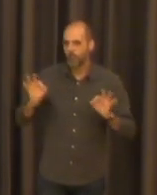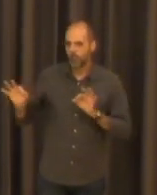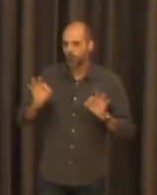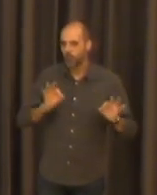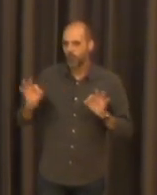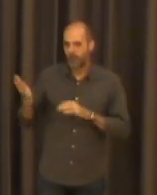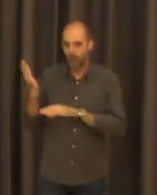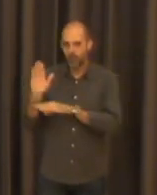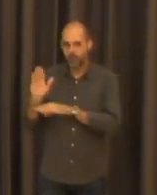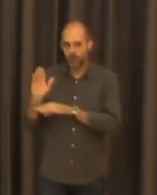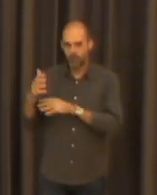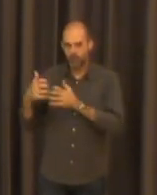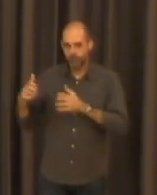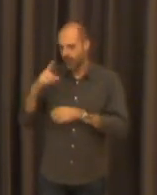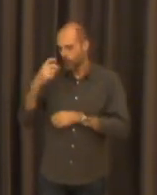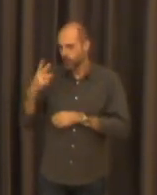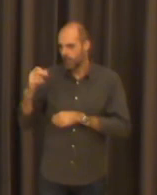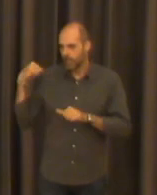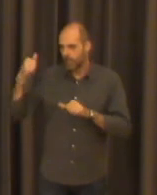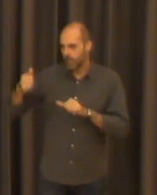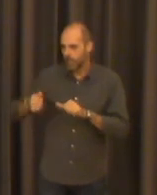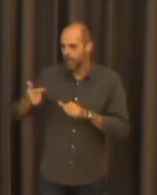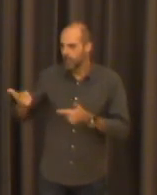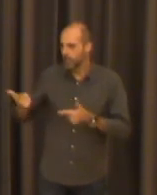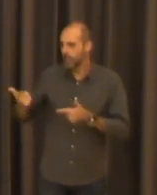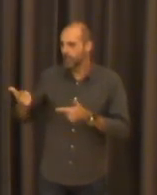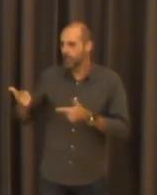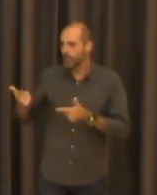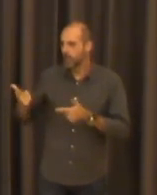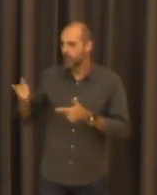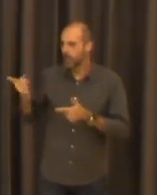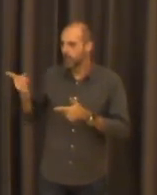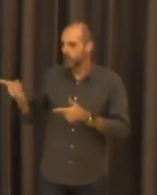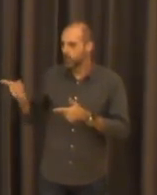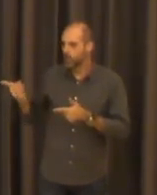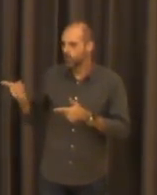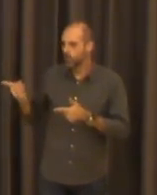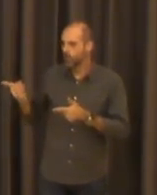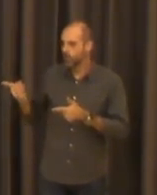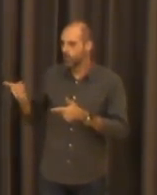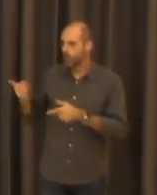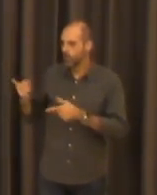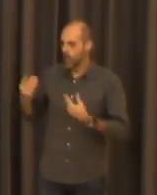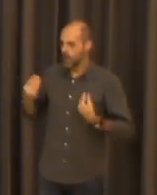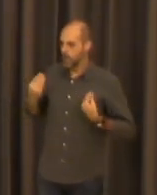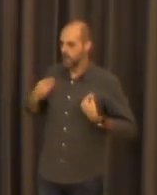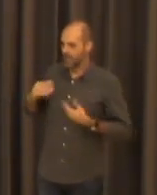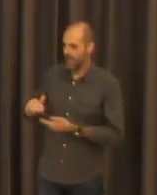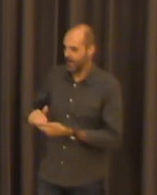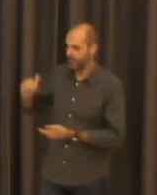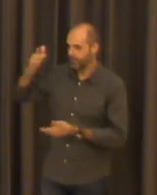presentació i tota aquesta feina? Quant temps de sa vida vostè va dedicar a tot